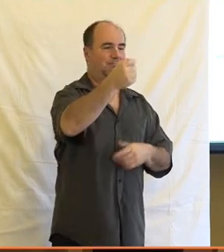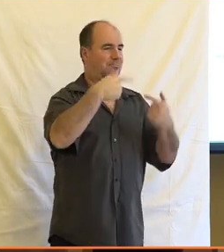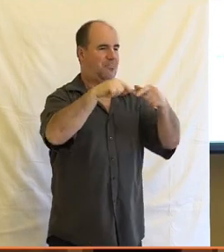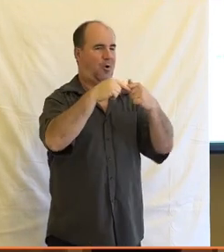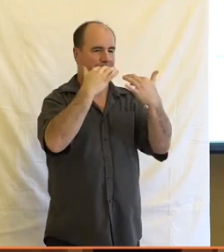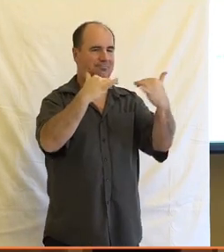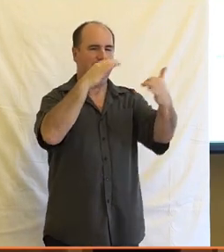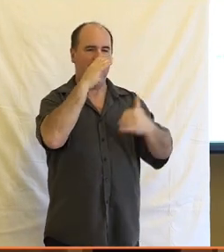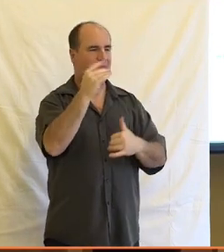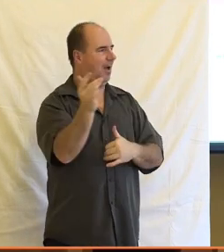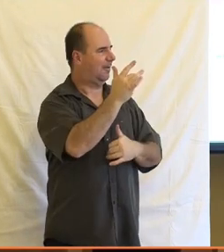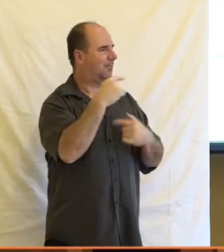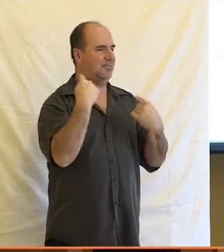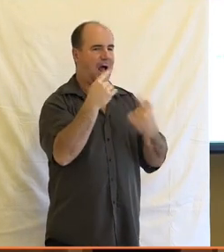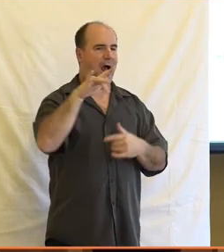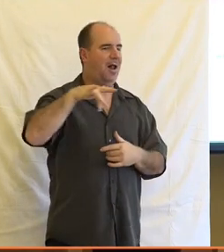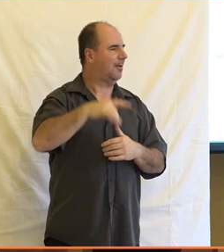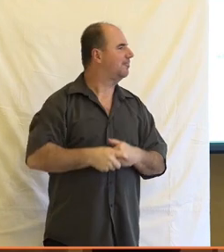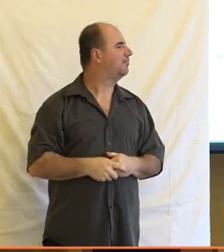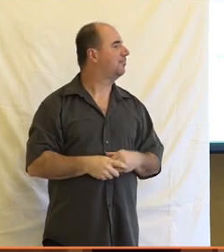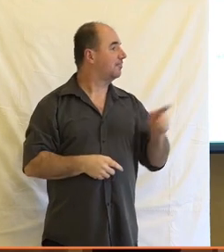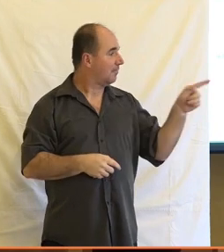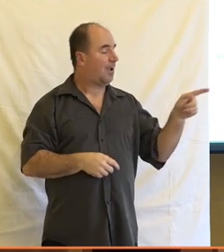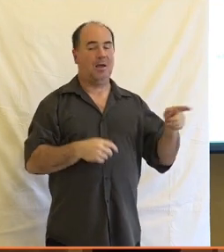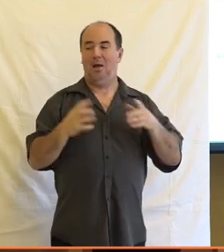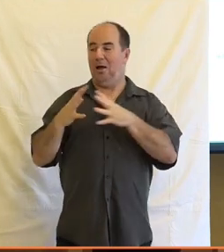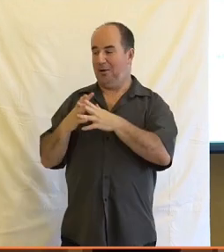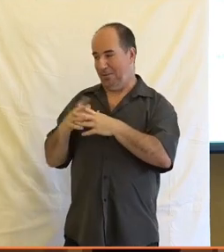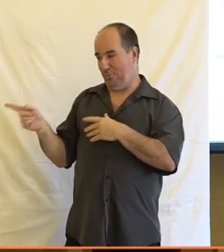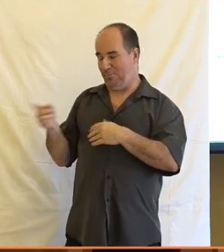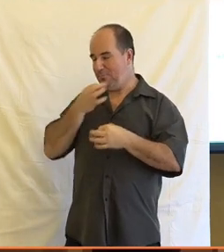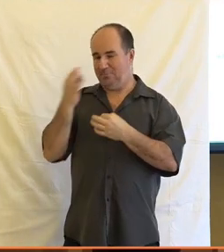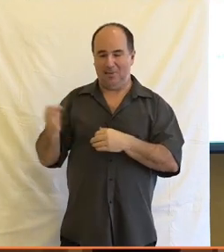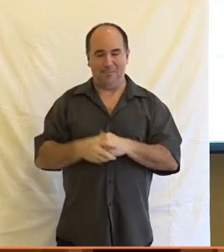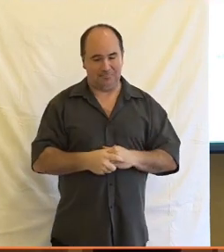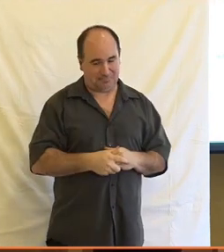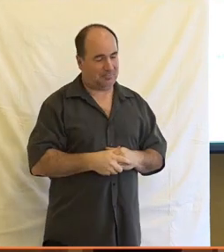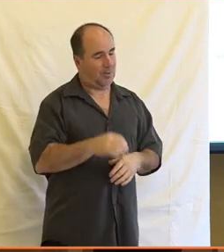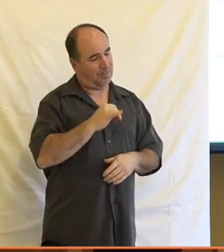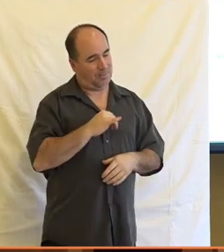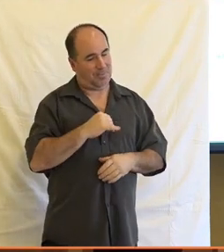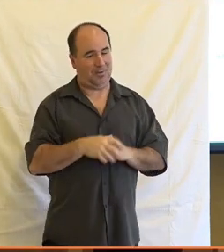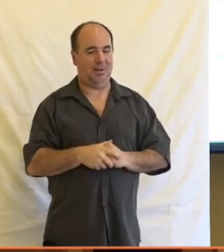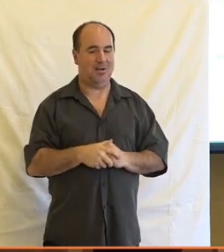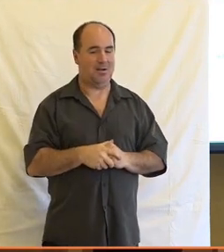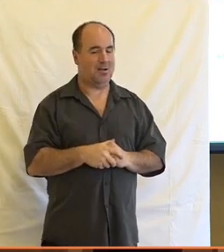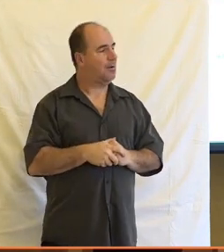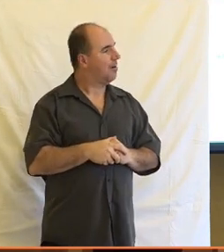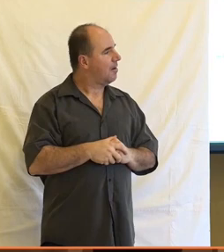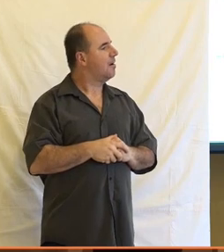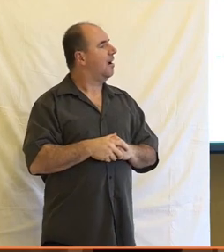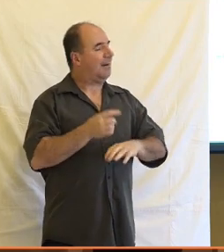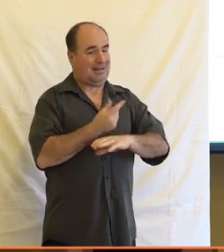vás takovou velmi jednoduchou otázku, která má ale strašně složitou odpověď. A to je, nakolik je náš